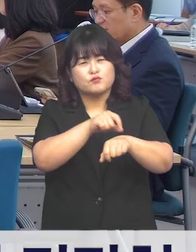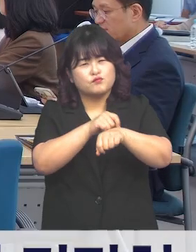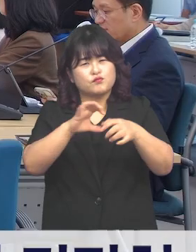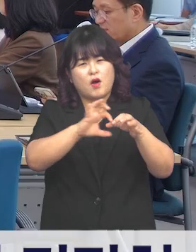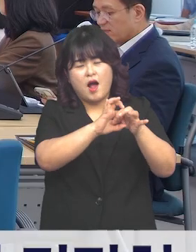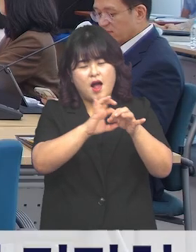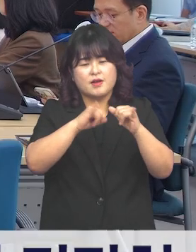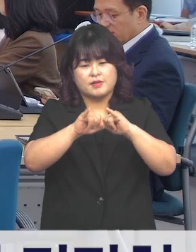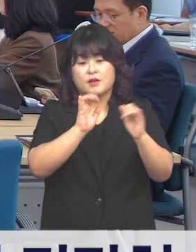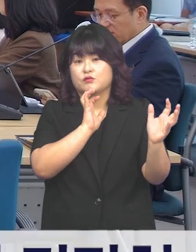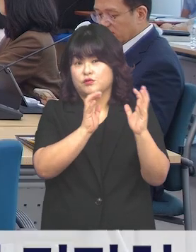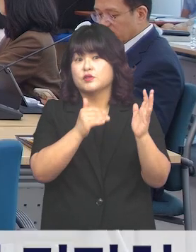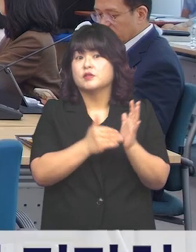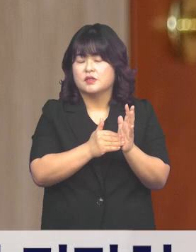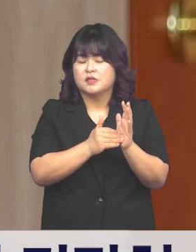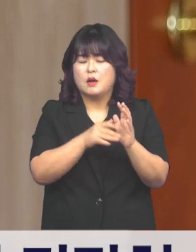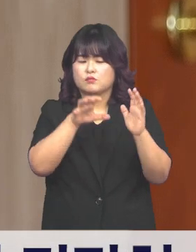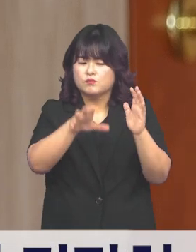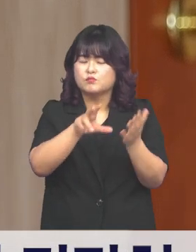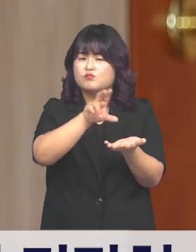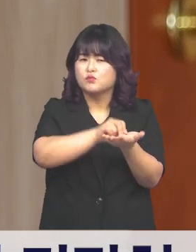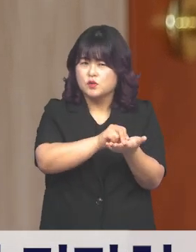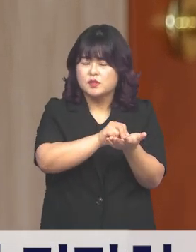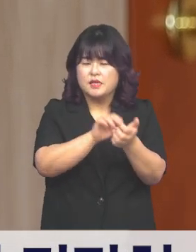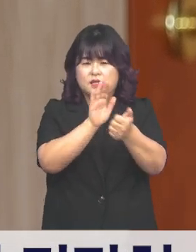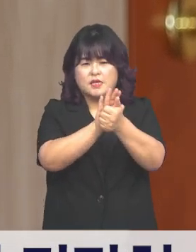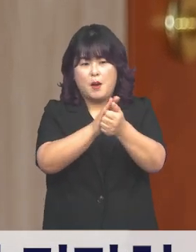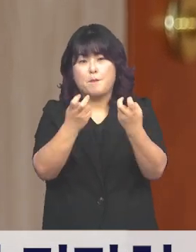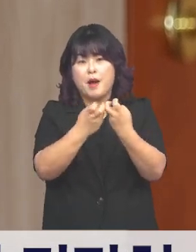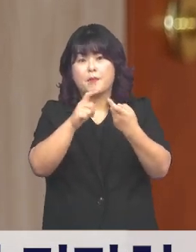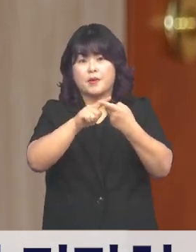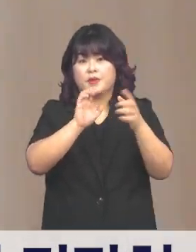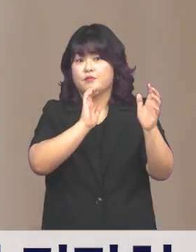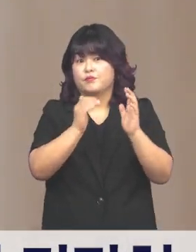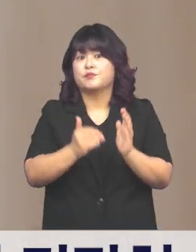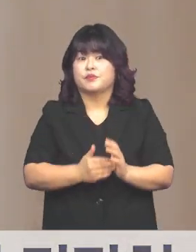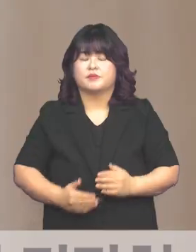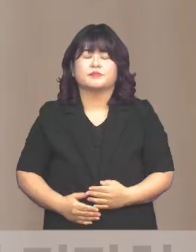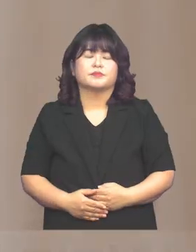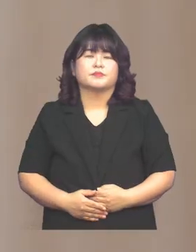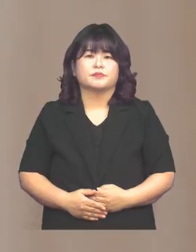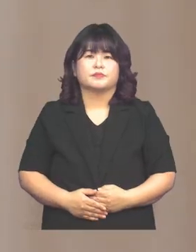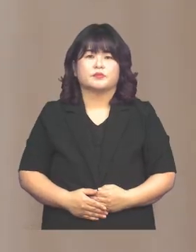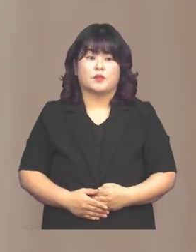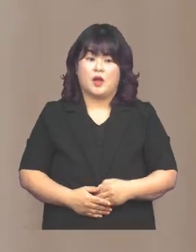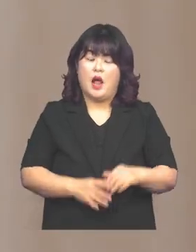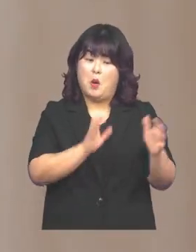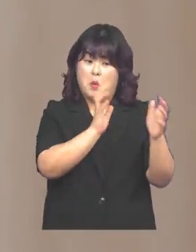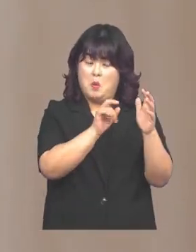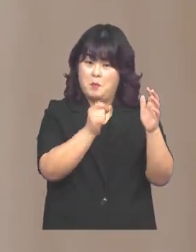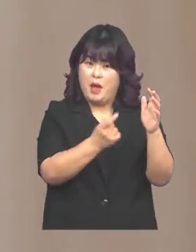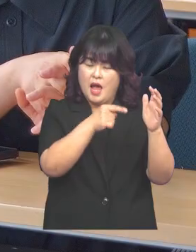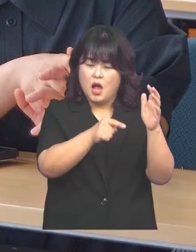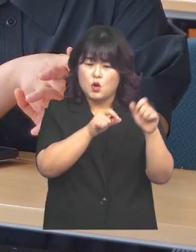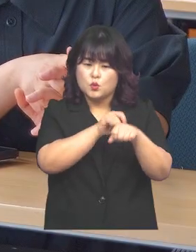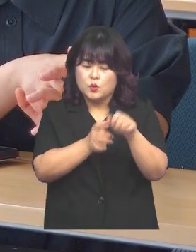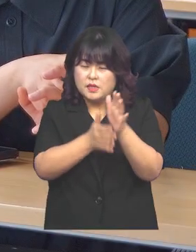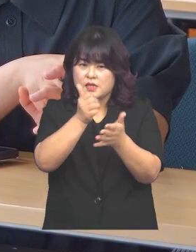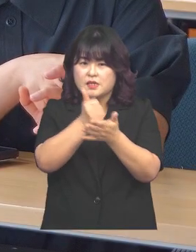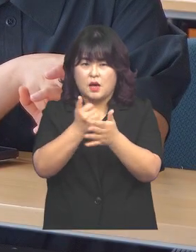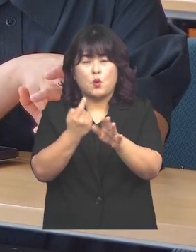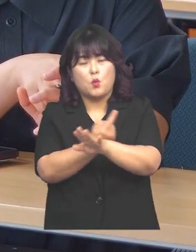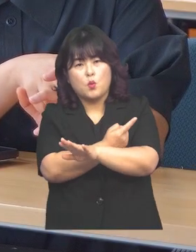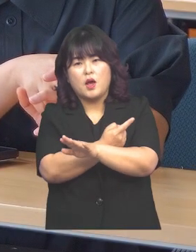관계자와 간담회를 열고 현안 해결과 지원 방안 등을 논의했습니다. 간담회엔 이상일 시장을